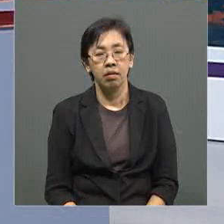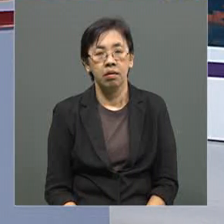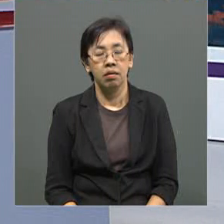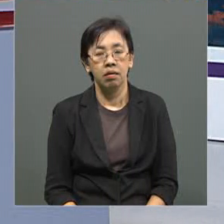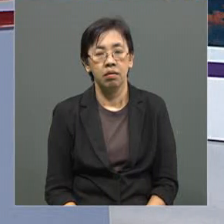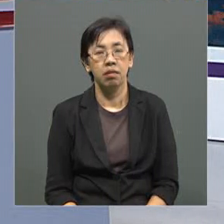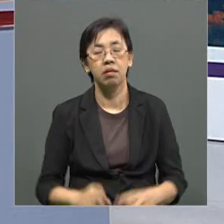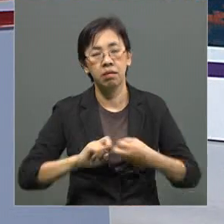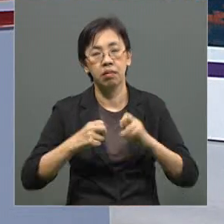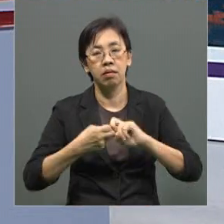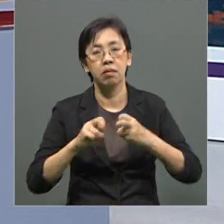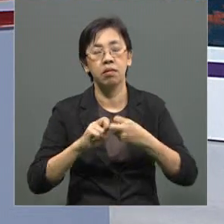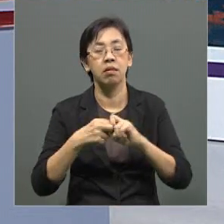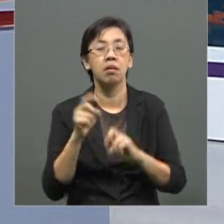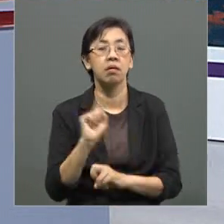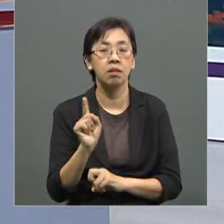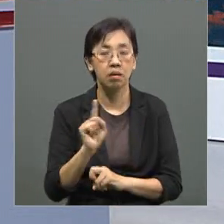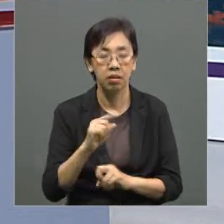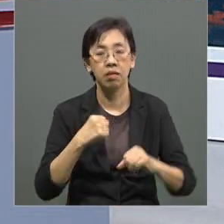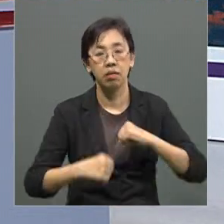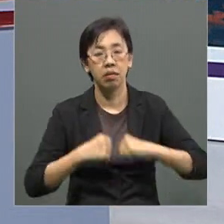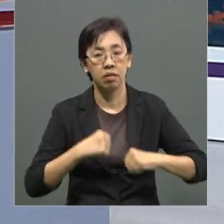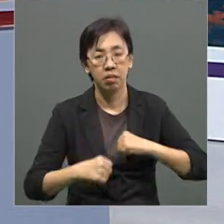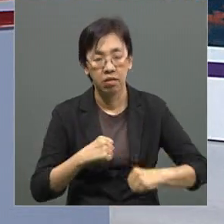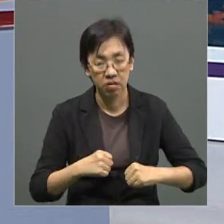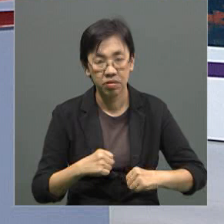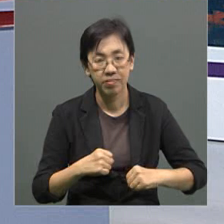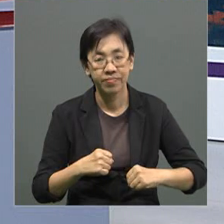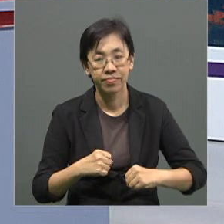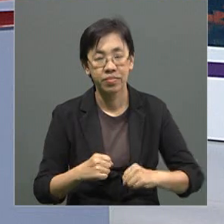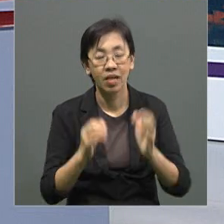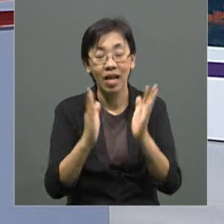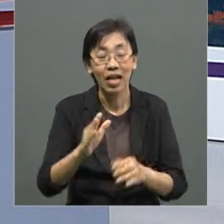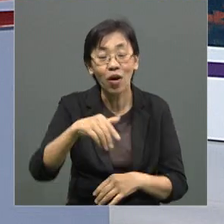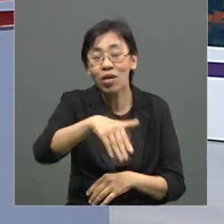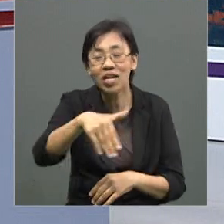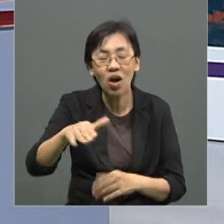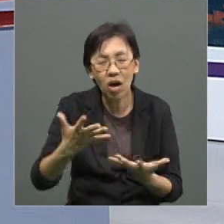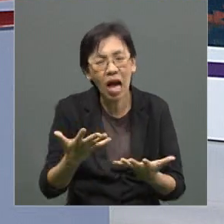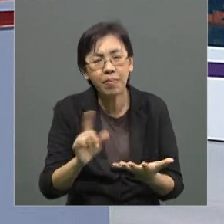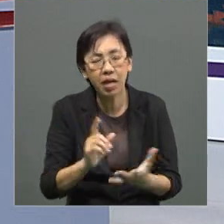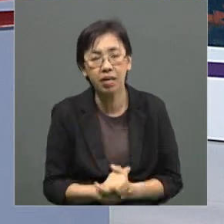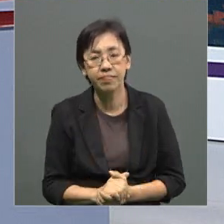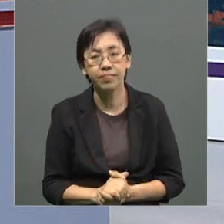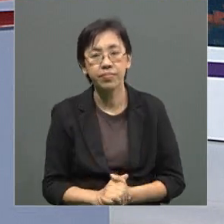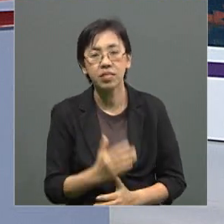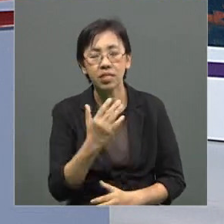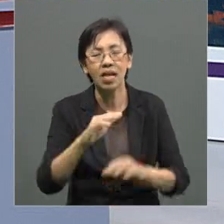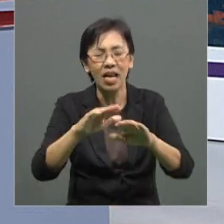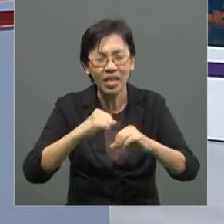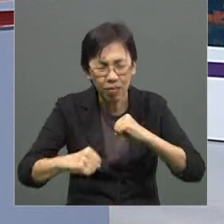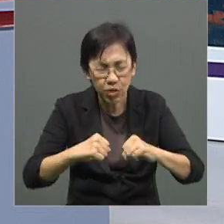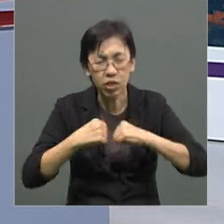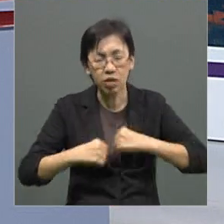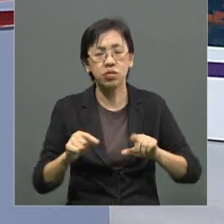าดูอีกหนึ่งปัญหาคุณผู้ชมอันนี้ก็เป็นเหตุการณ์ที่เยาวชนทำร้ายคนอื่นเช่นเดียวกันแต่อันนี้เหยื่อก็เป็นเยาวชนด้วยกันเ